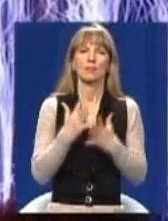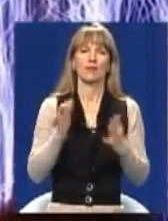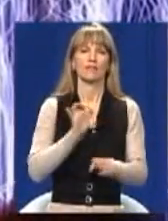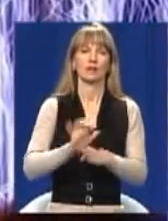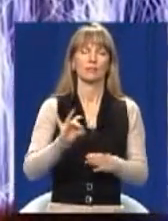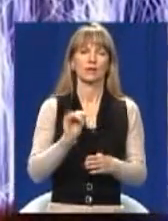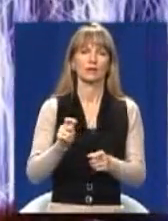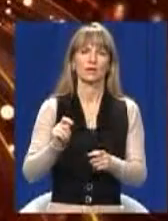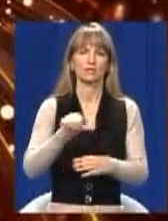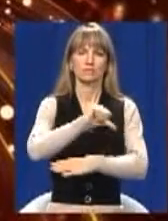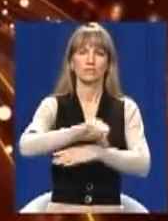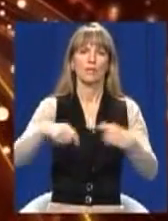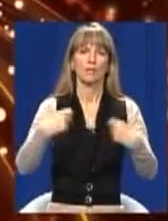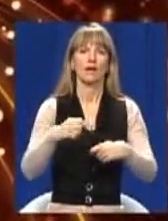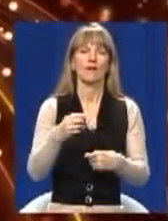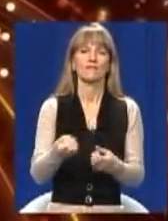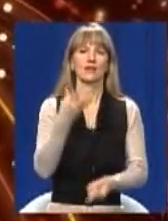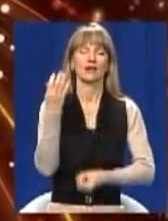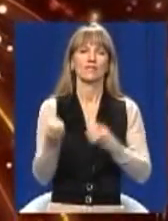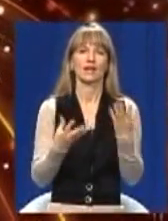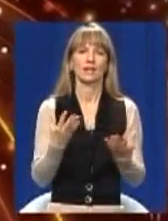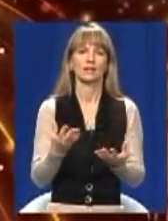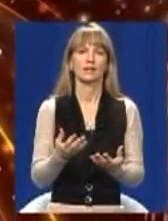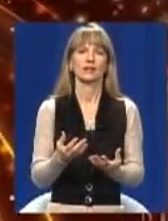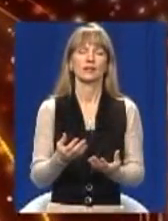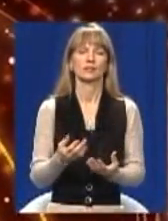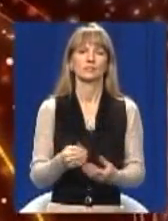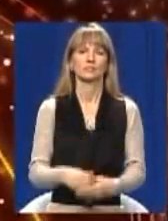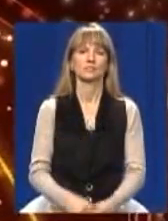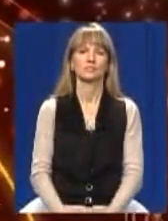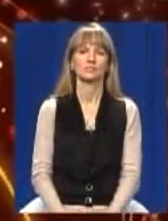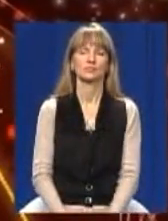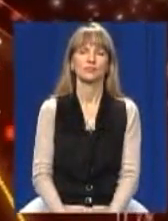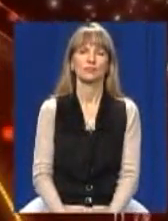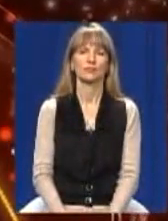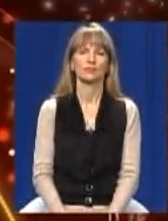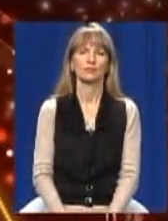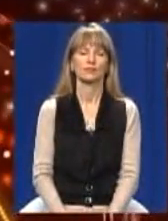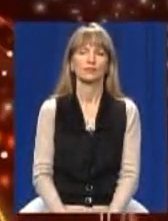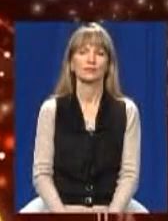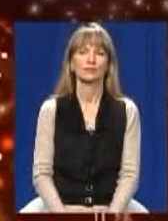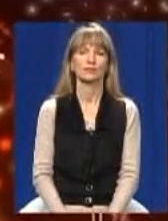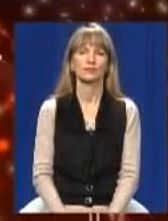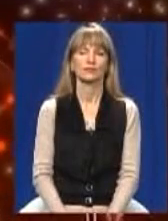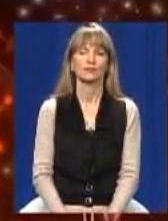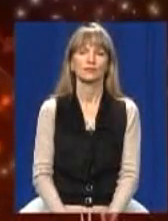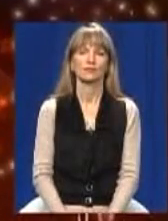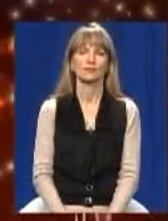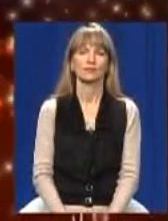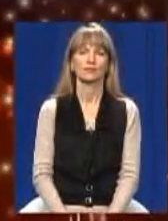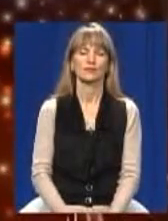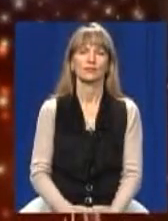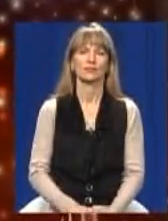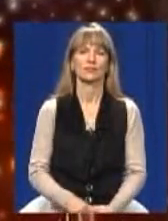і експортером фейерверків. Найбільший і найдорожчий фейерверк було зафіксовано на відкритті одного готелю в Дубаї. Шоу тривало